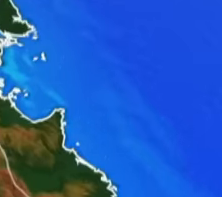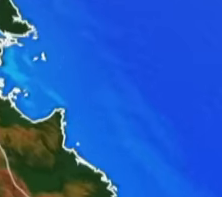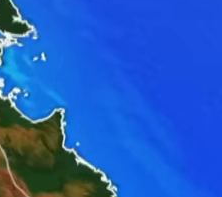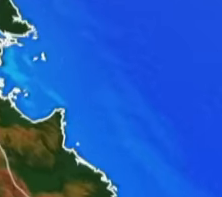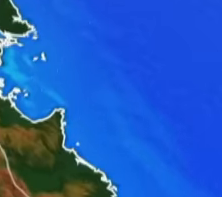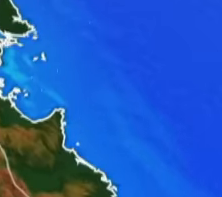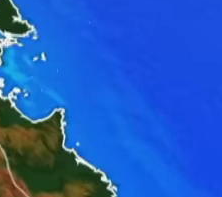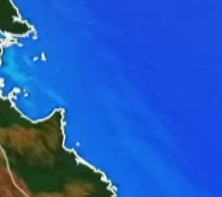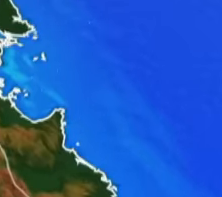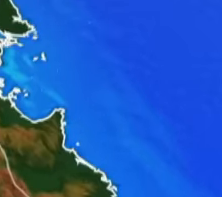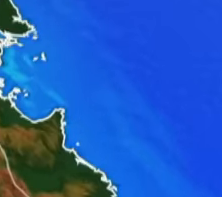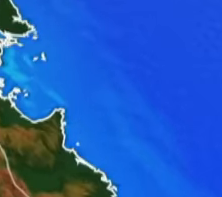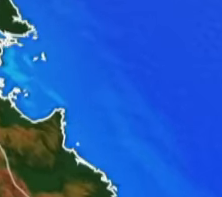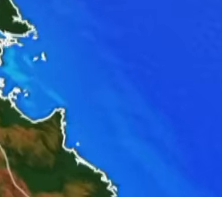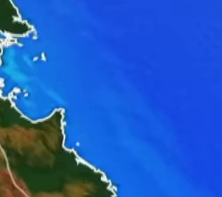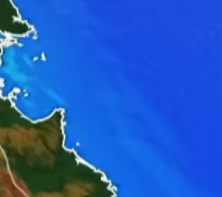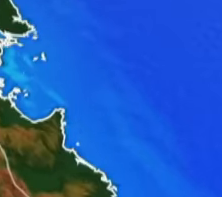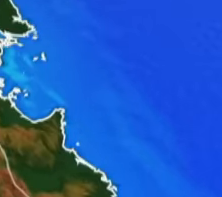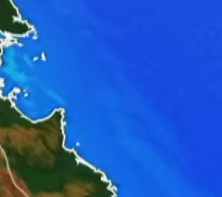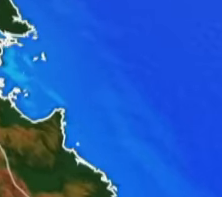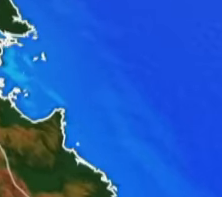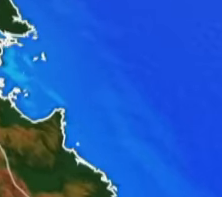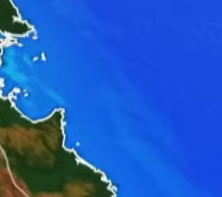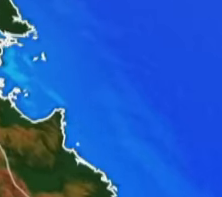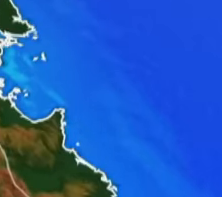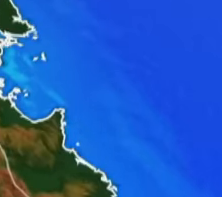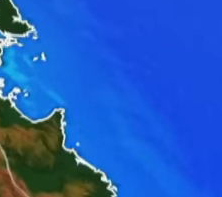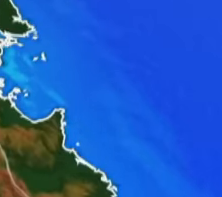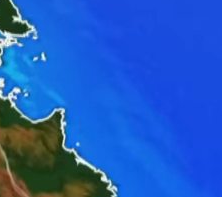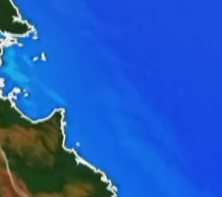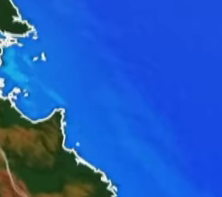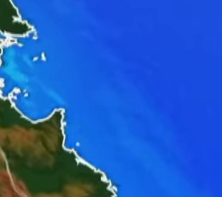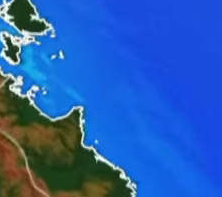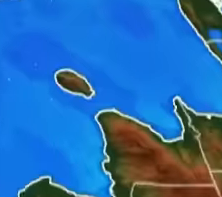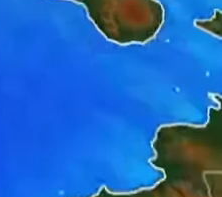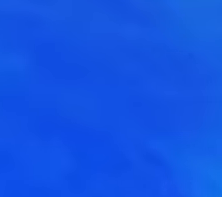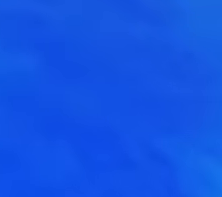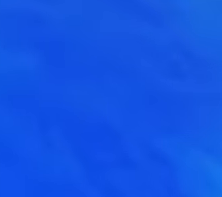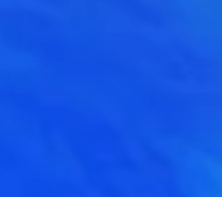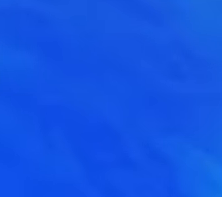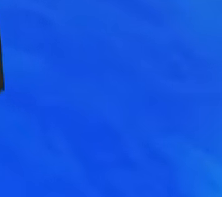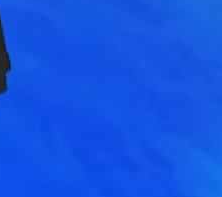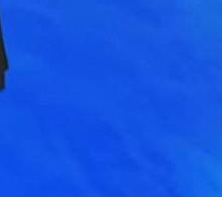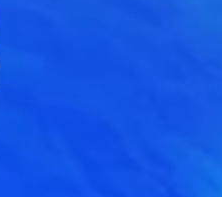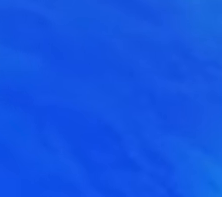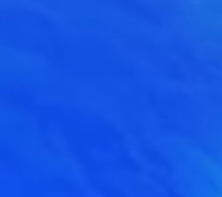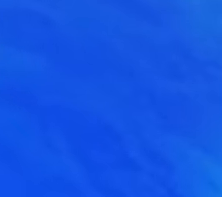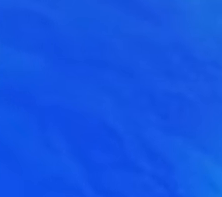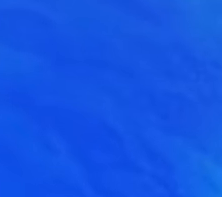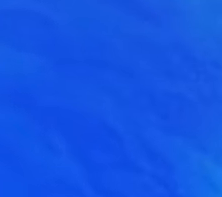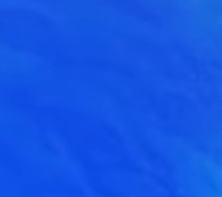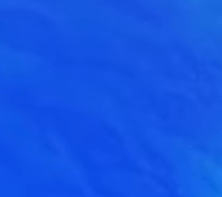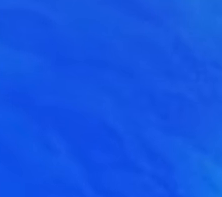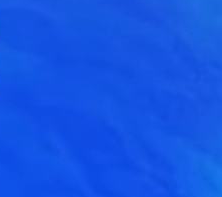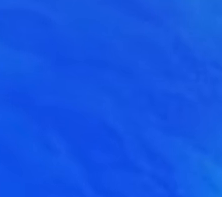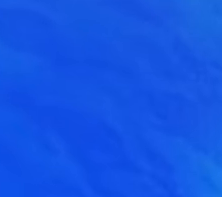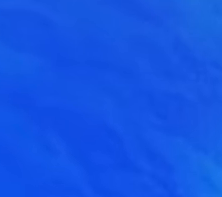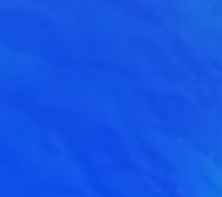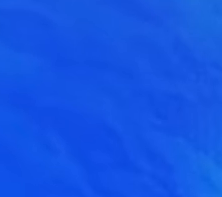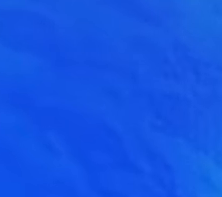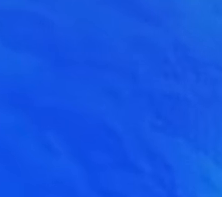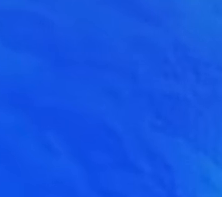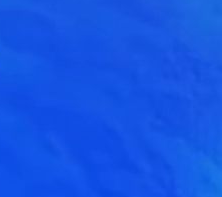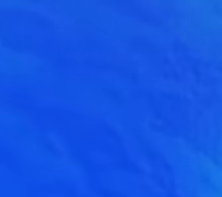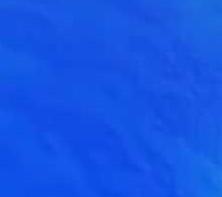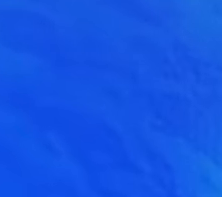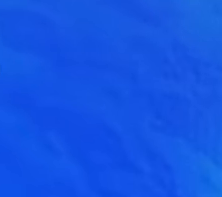sa may Northern Panay pag lumalim ang gabi. Pareho rin po ang iiral na panahon maghapon sa Palawan, maaraw po at mainit